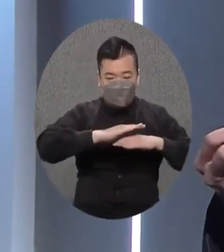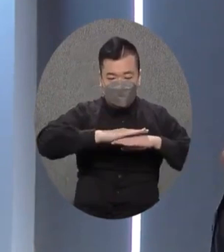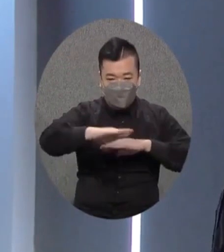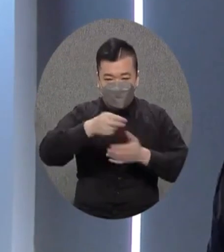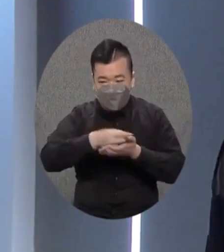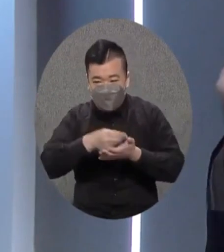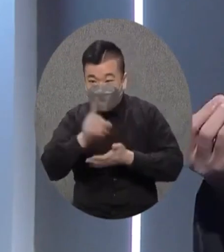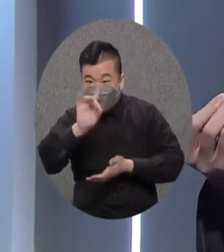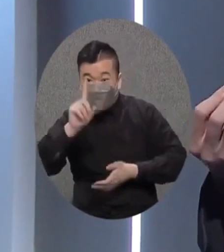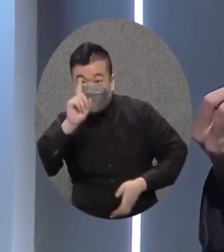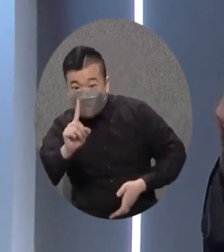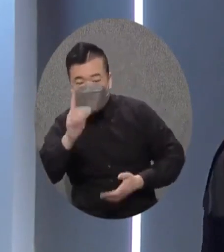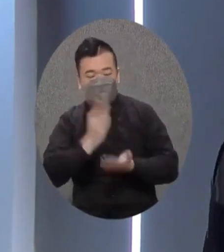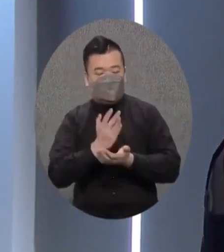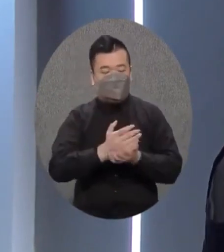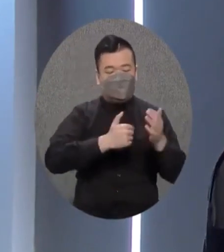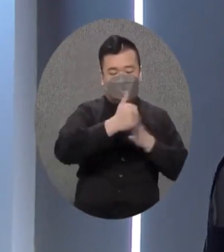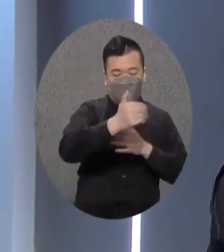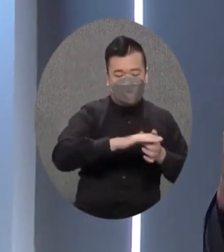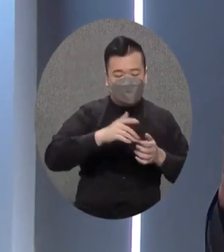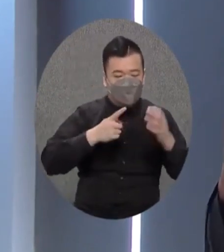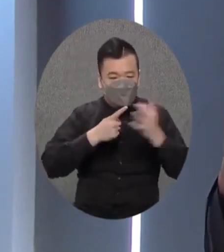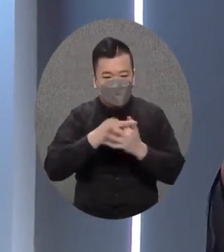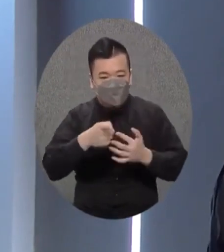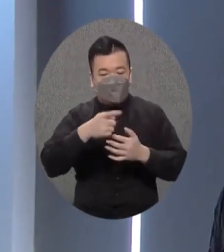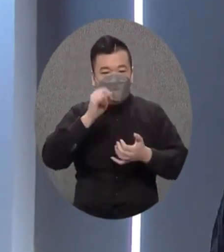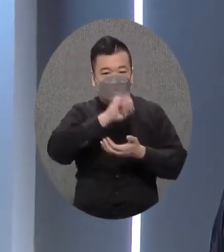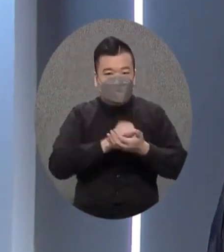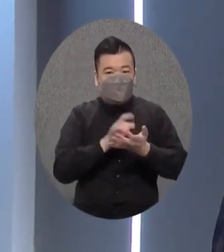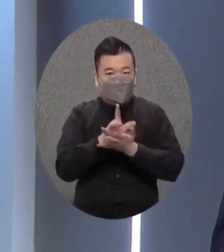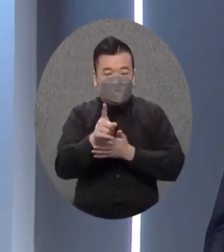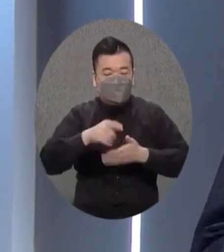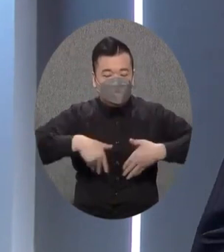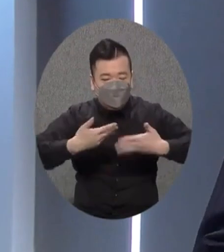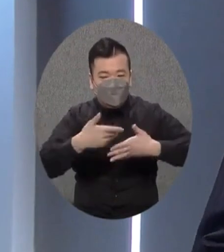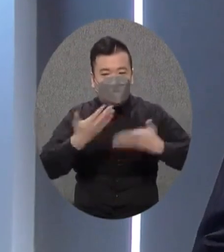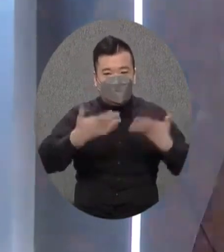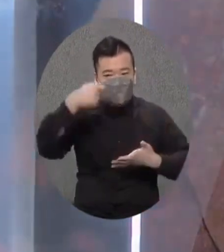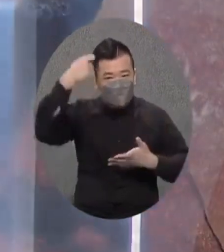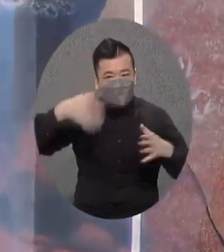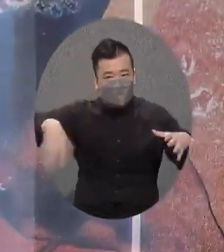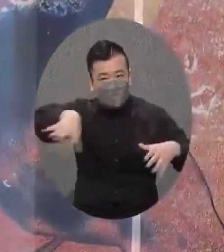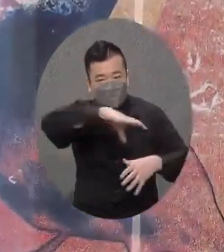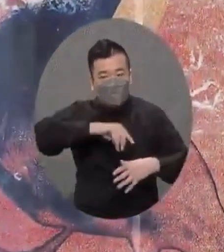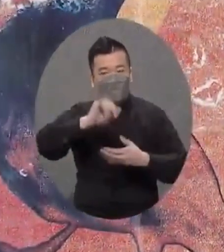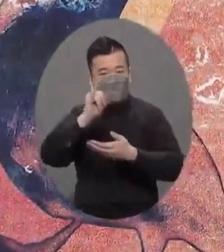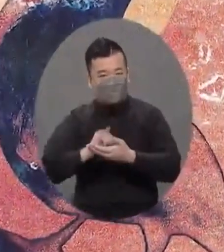佢係一種技術嘅突破，一種藝術家講説話嘅方法，甚至係一種社群藝術。